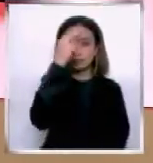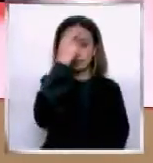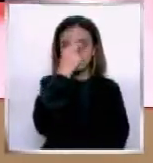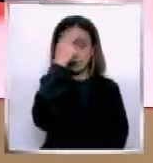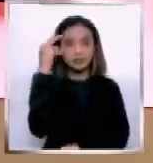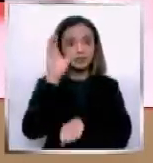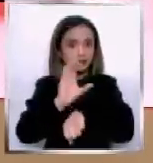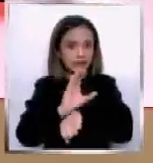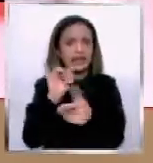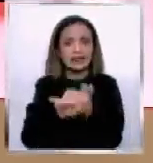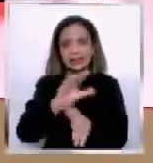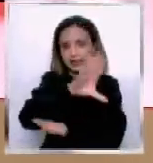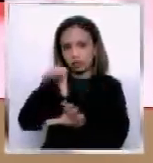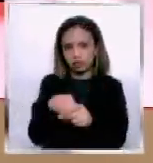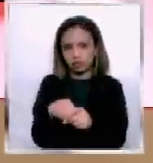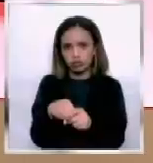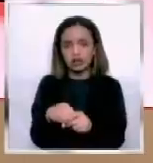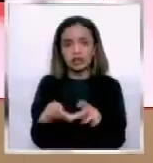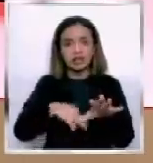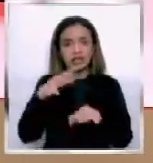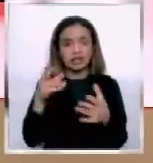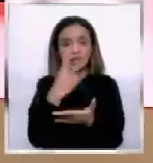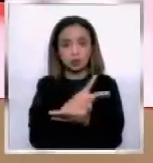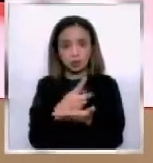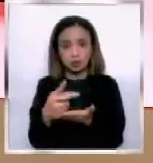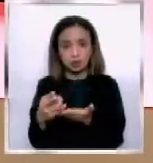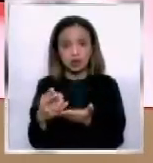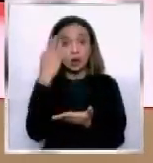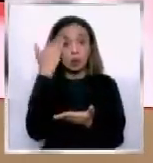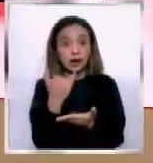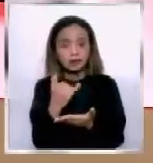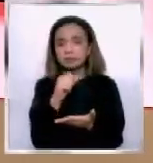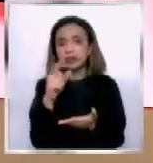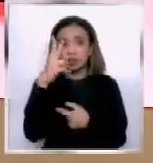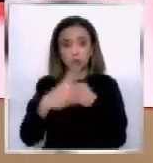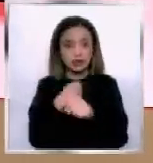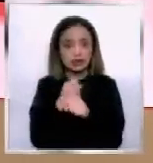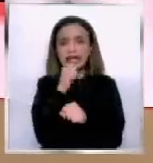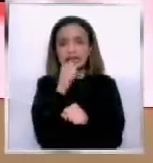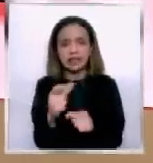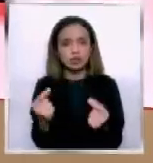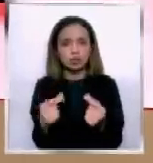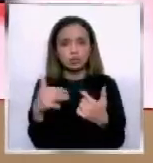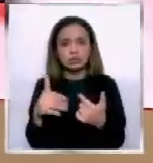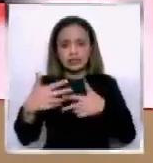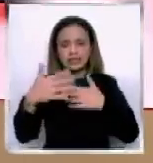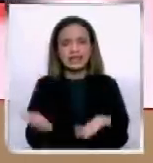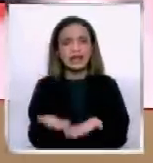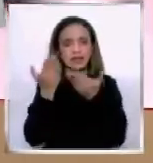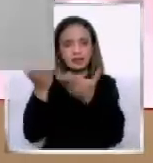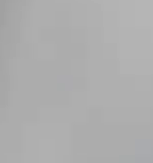sakripisyo ngayong Holy Week, lalo't dalawang taong hindi sila nakapag-alay-lakad dahil sa pandemic. Nakatutok si James